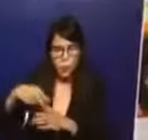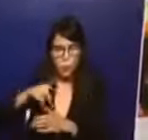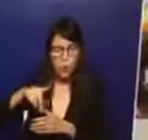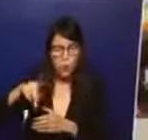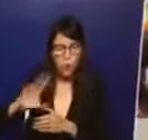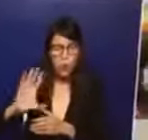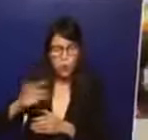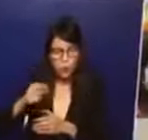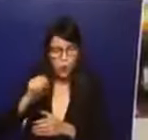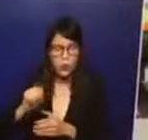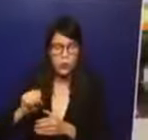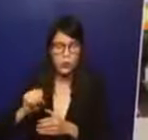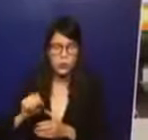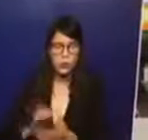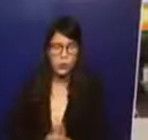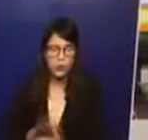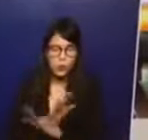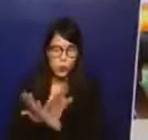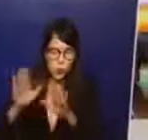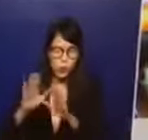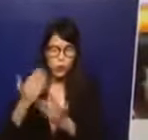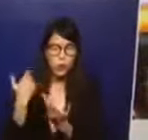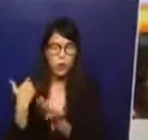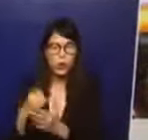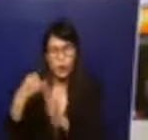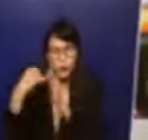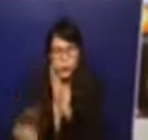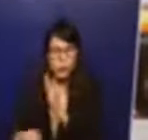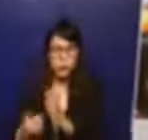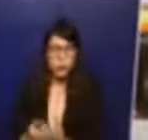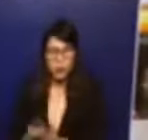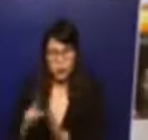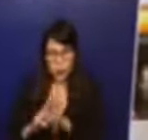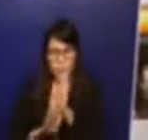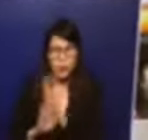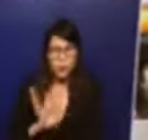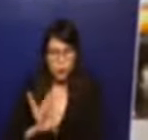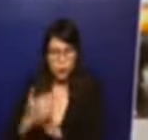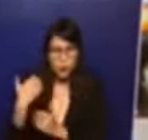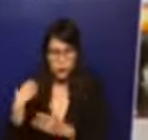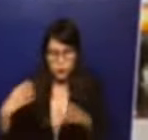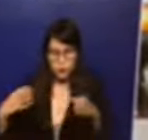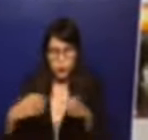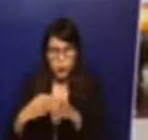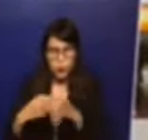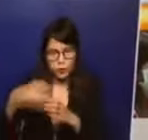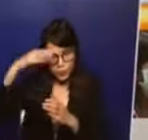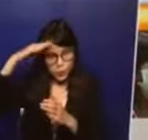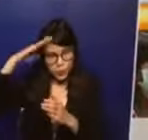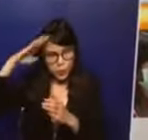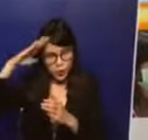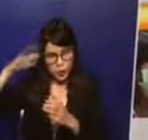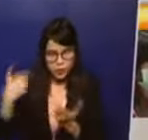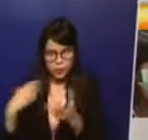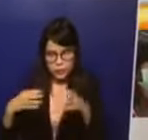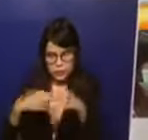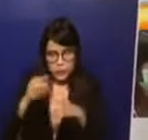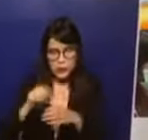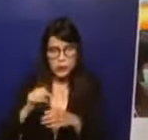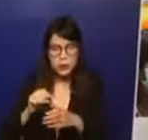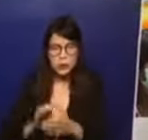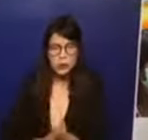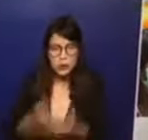จะได้ยกเว้นความผิดและระเบียบกองทัพที่ศาลรัฐธรรมนูญใช้นะคะในการวินิจฉัยสถานภาพ